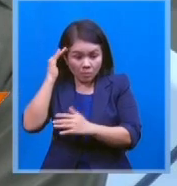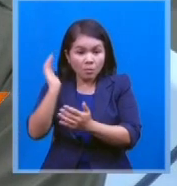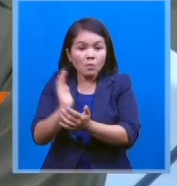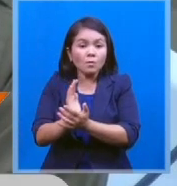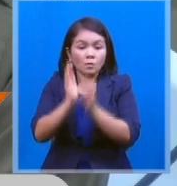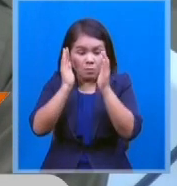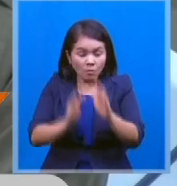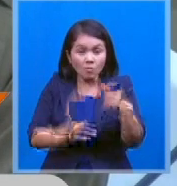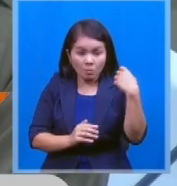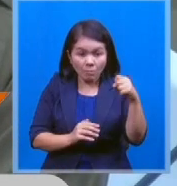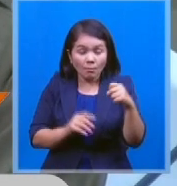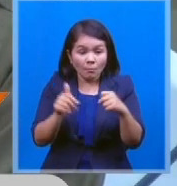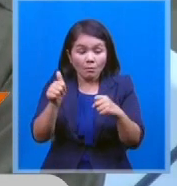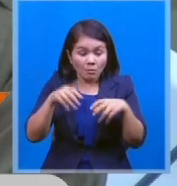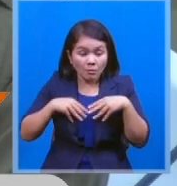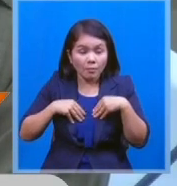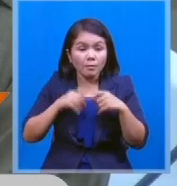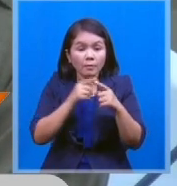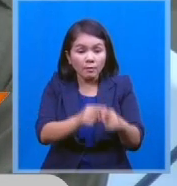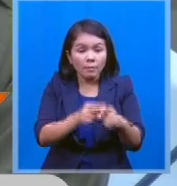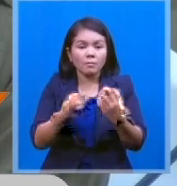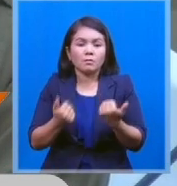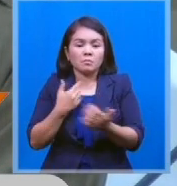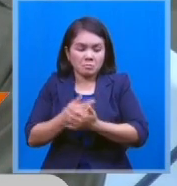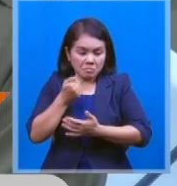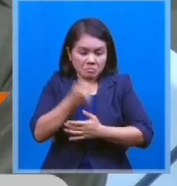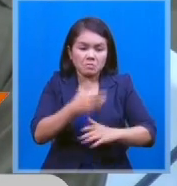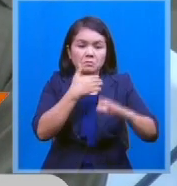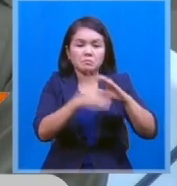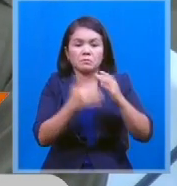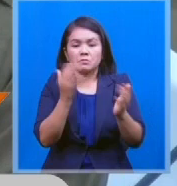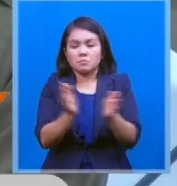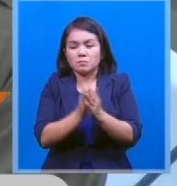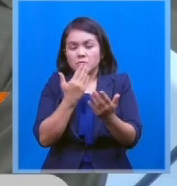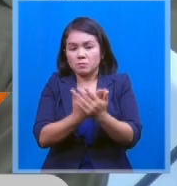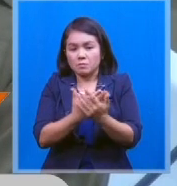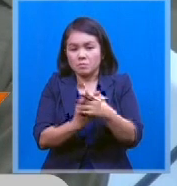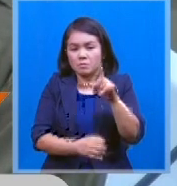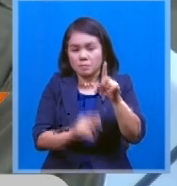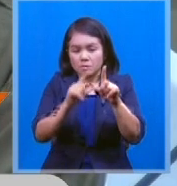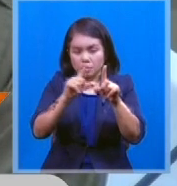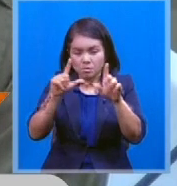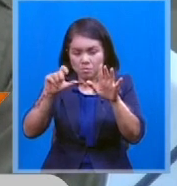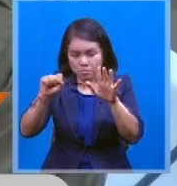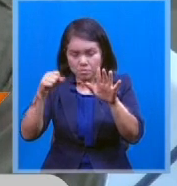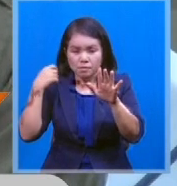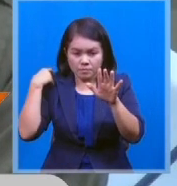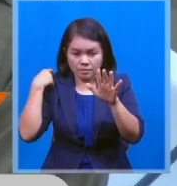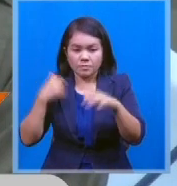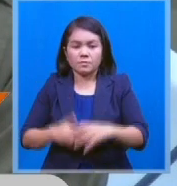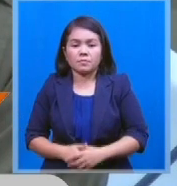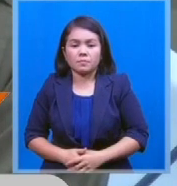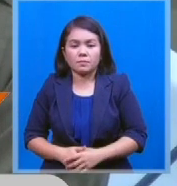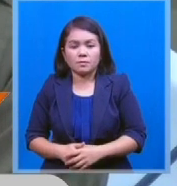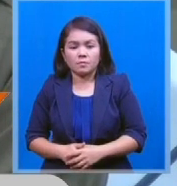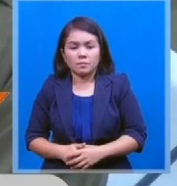10คนหลงเชื่อมูลค่าความเสียหายตัวเลขนะครับอยู่กว่า 1,500,000 บาทครับทั้งนี้สาเหตุ